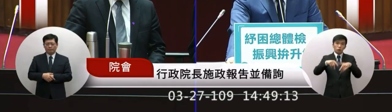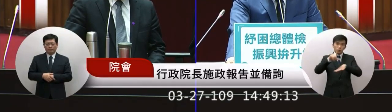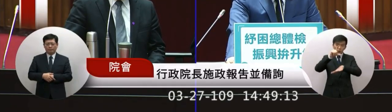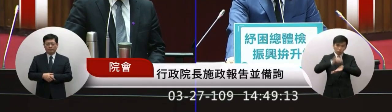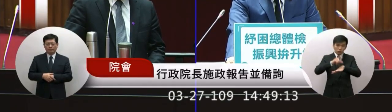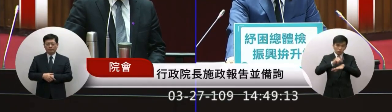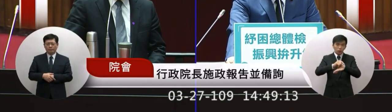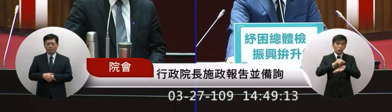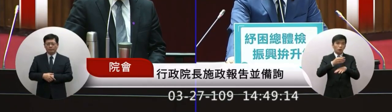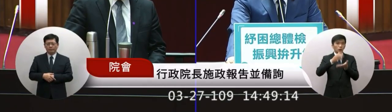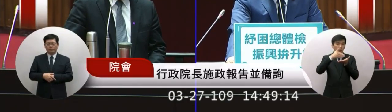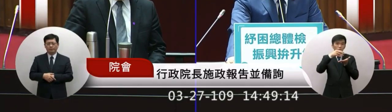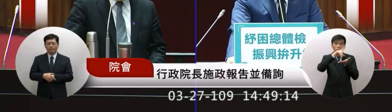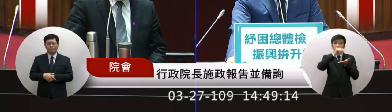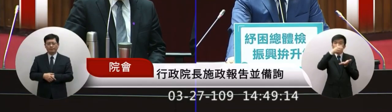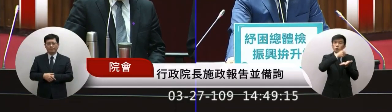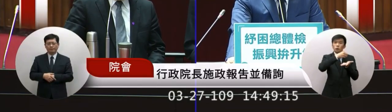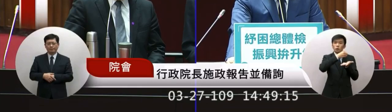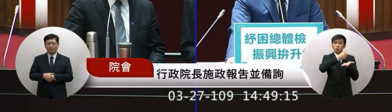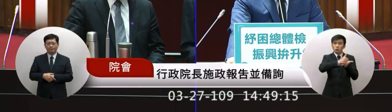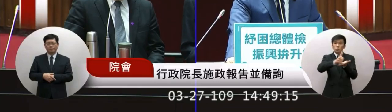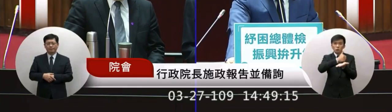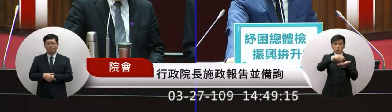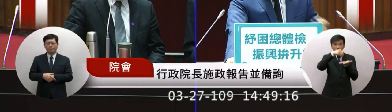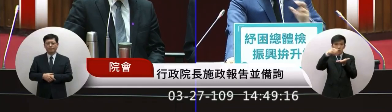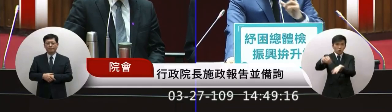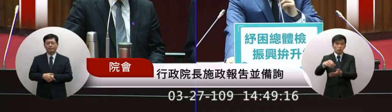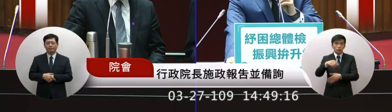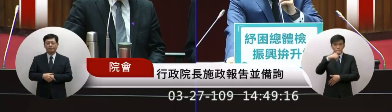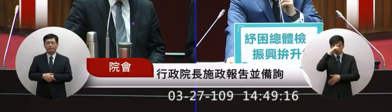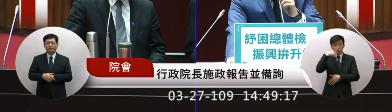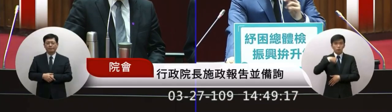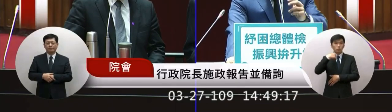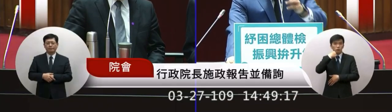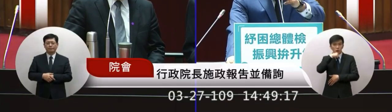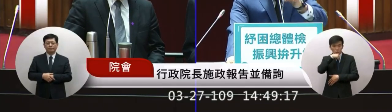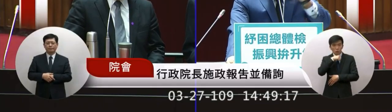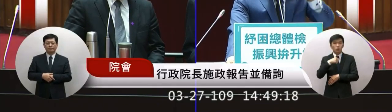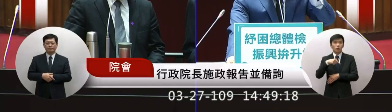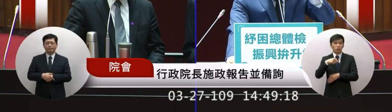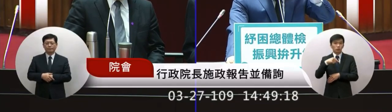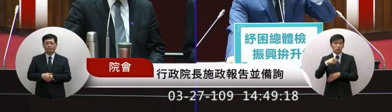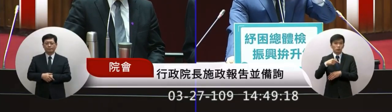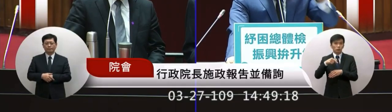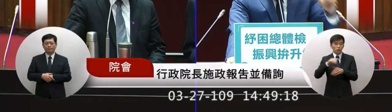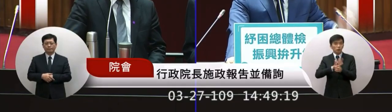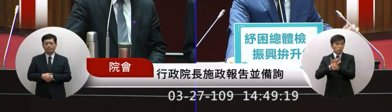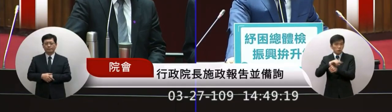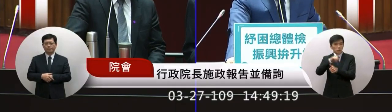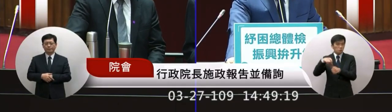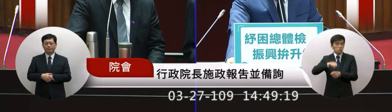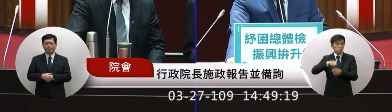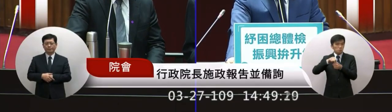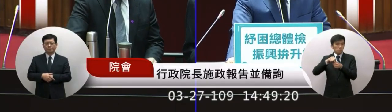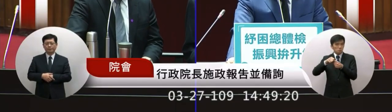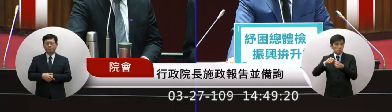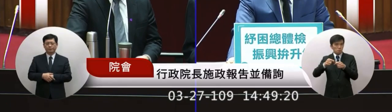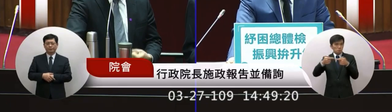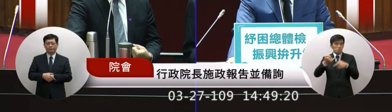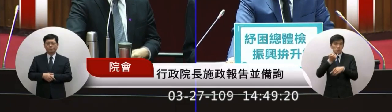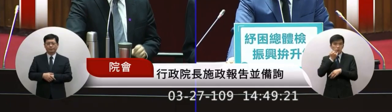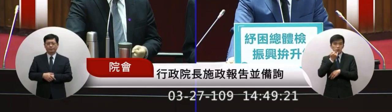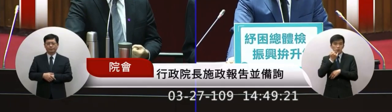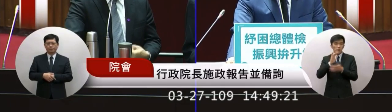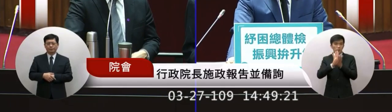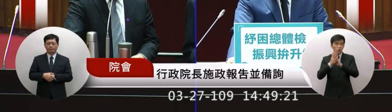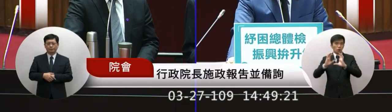括我们最近在做的这个外送平台，我们希望可以扶持本土的外送平台，成立国家队。其实这个沈部长，我希望你也可以审慎的思考，